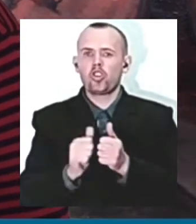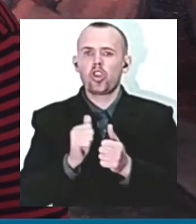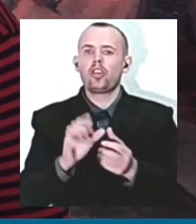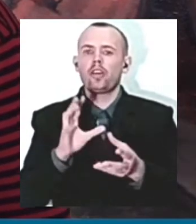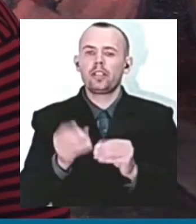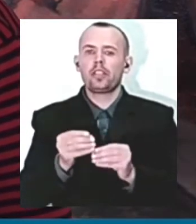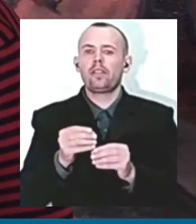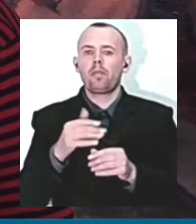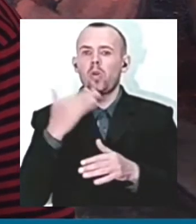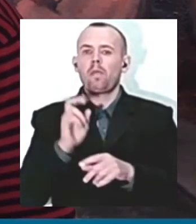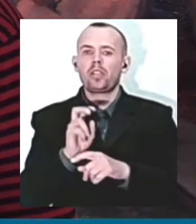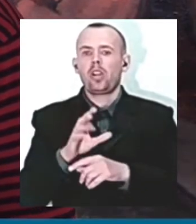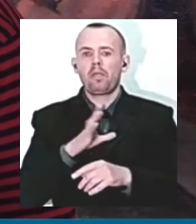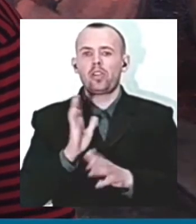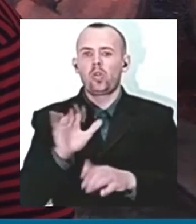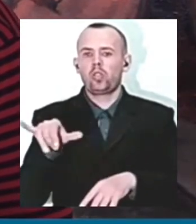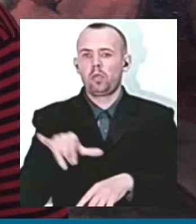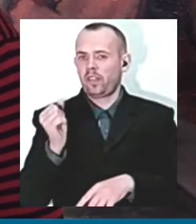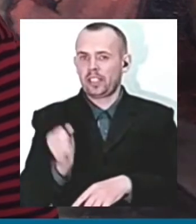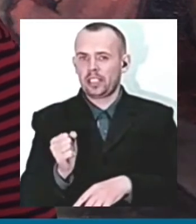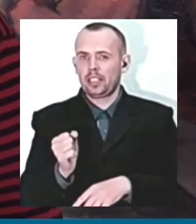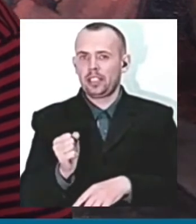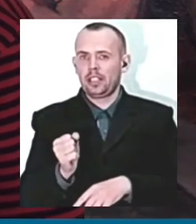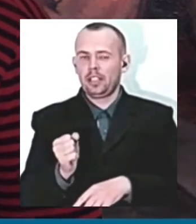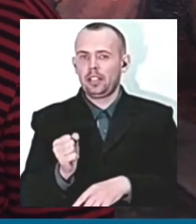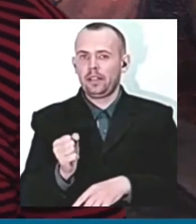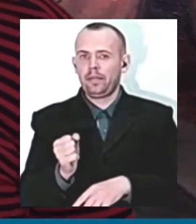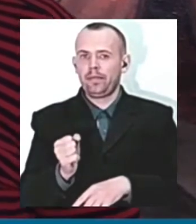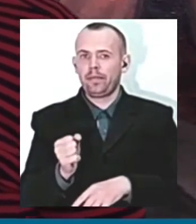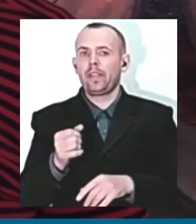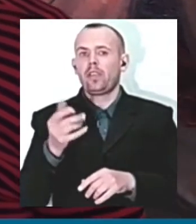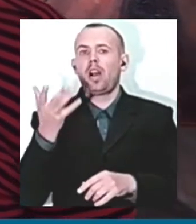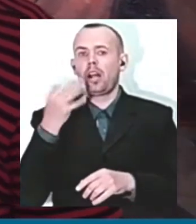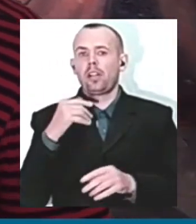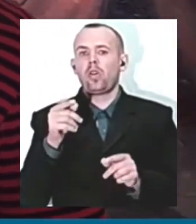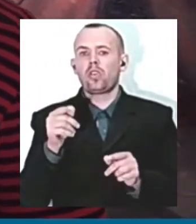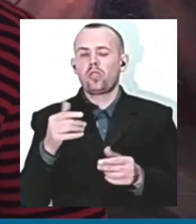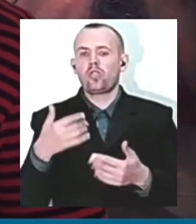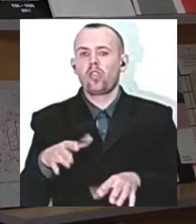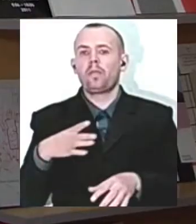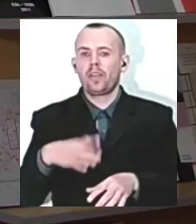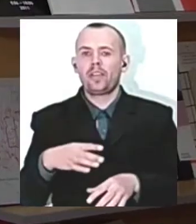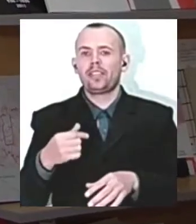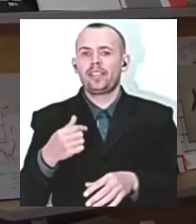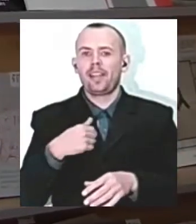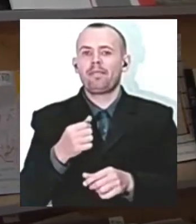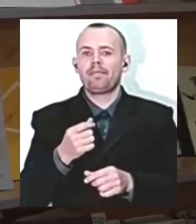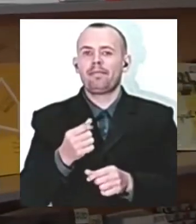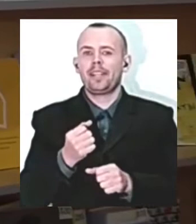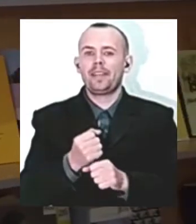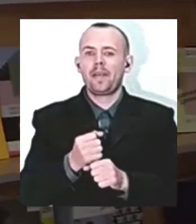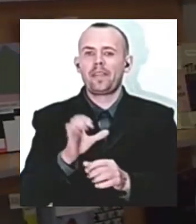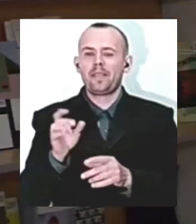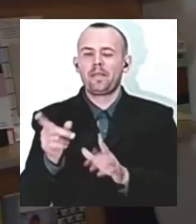в суботу-воскресенье. Тоді вже приходиться нам працювати з посетителями. Усі